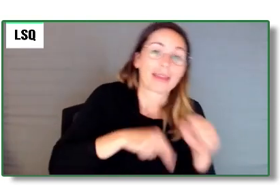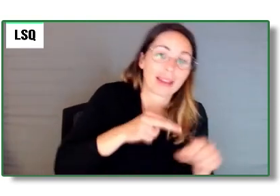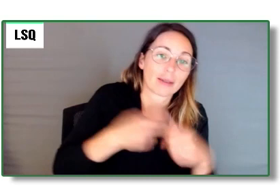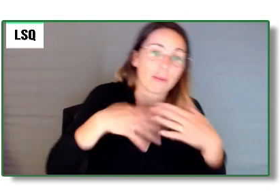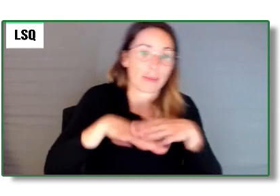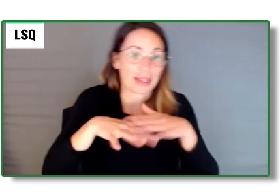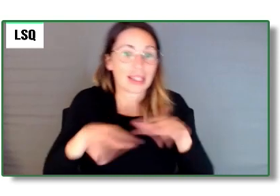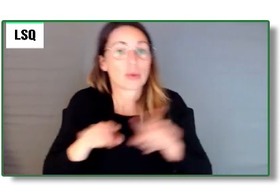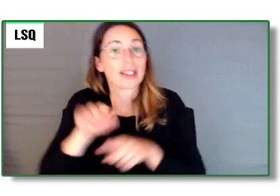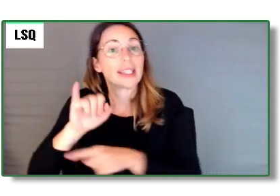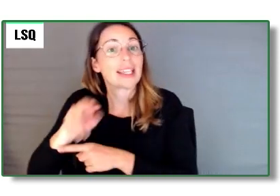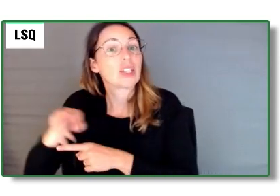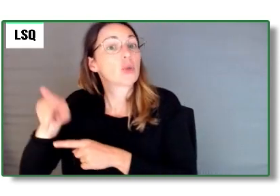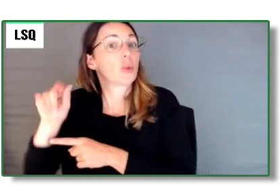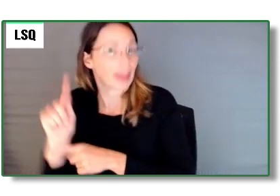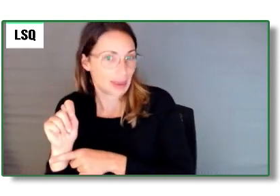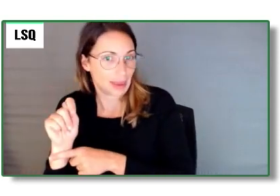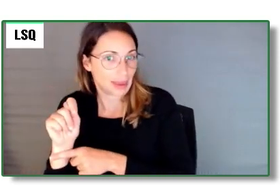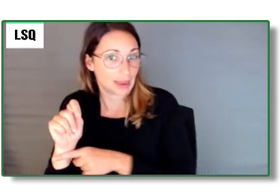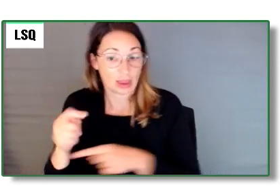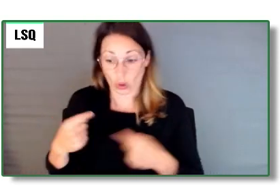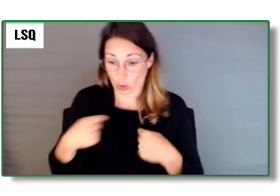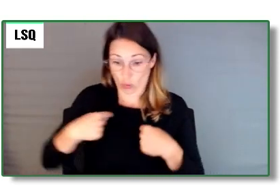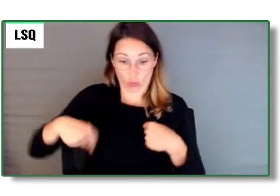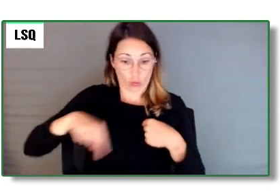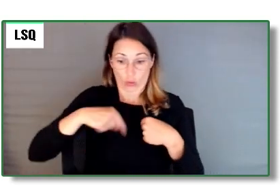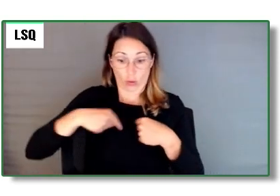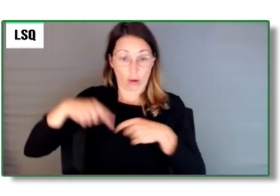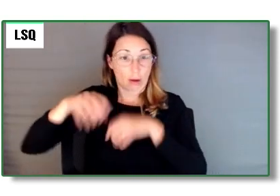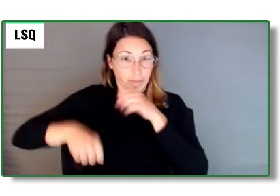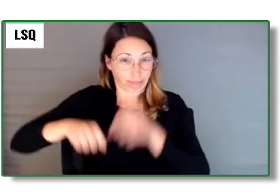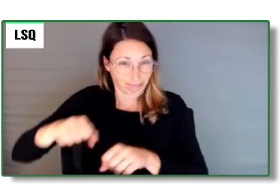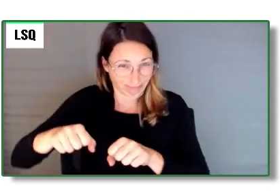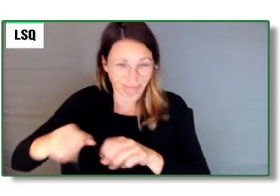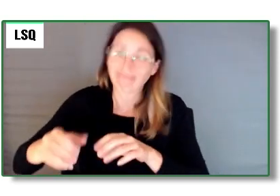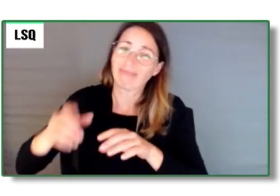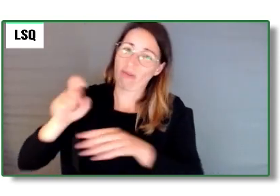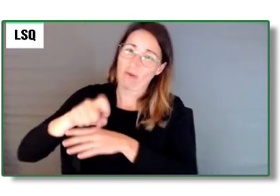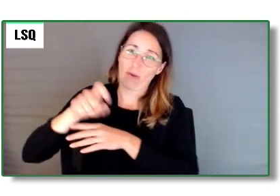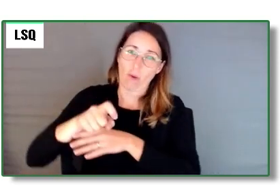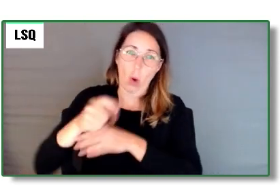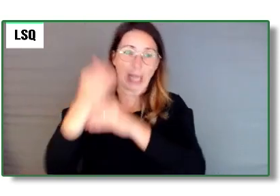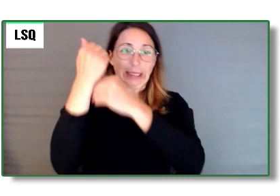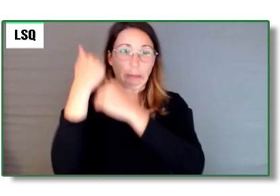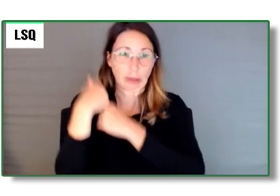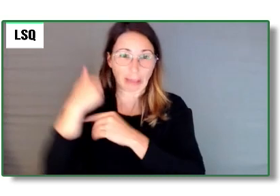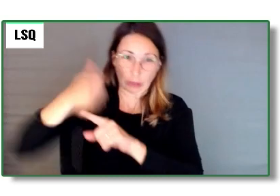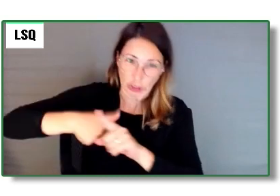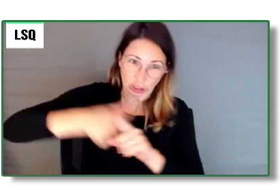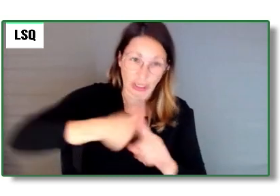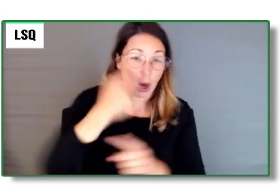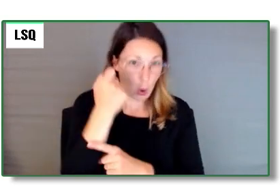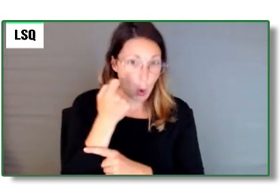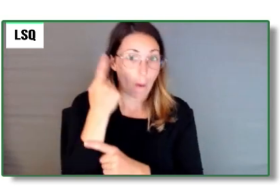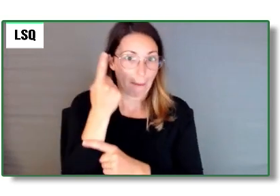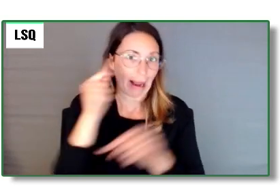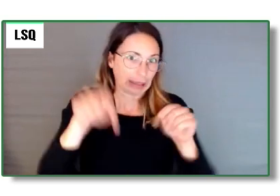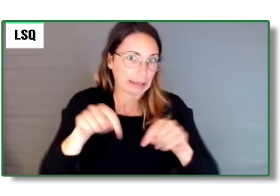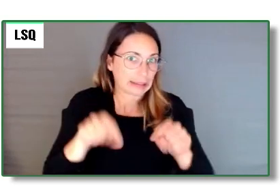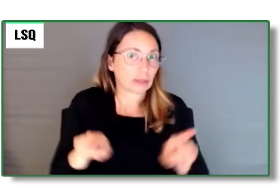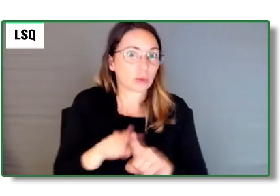nous voulons comprendre nos responsabilités dans notre service et notre objectif en tant que